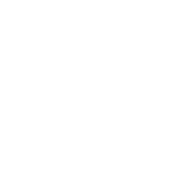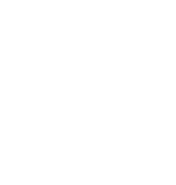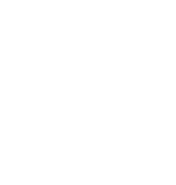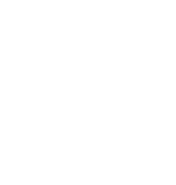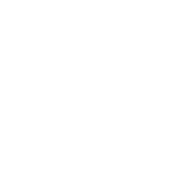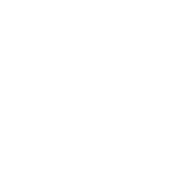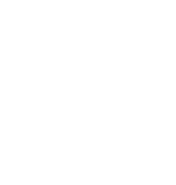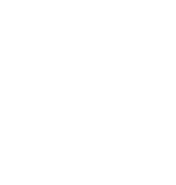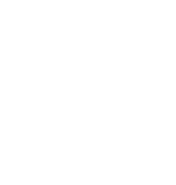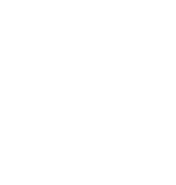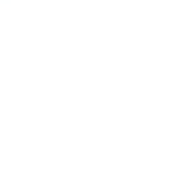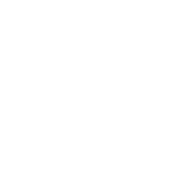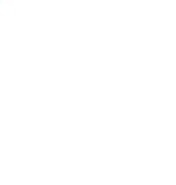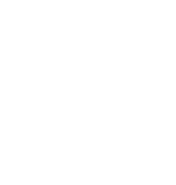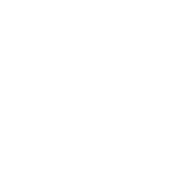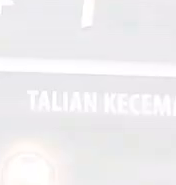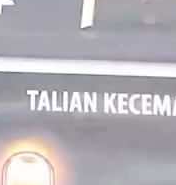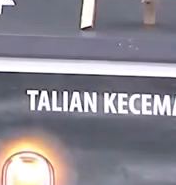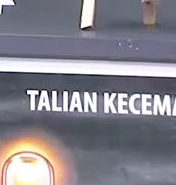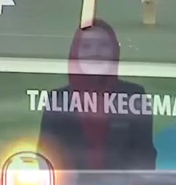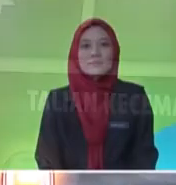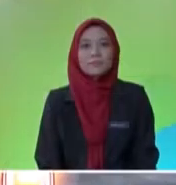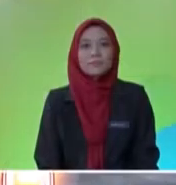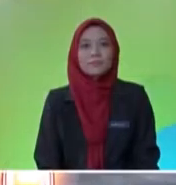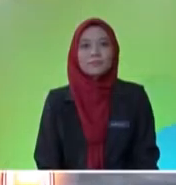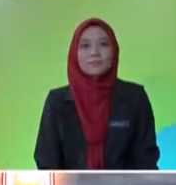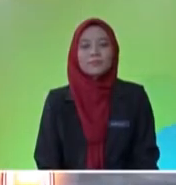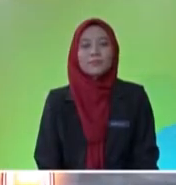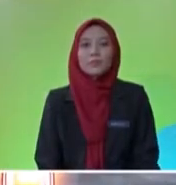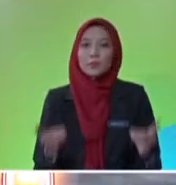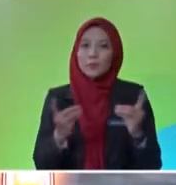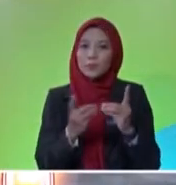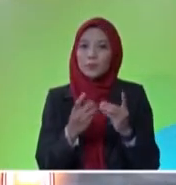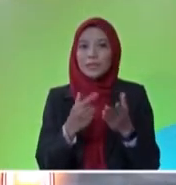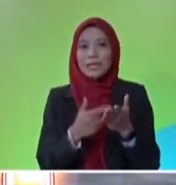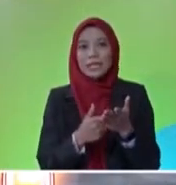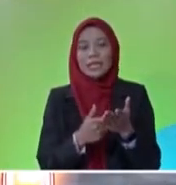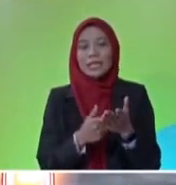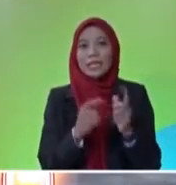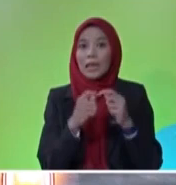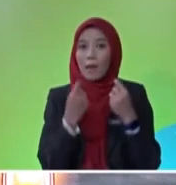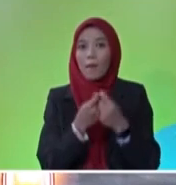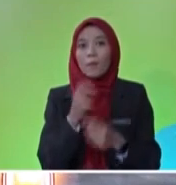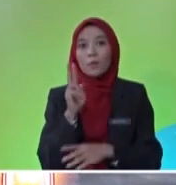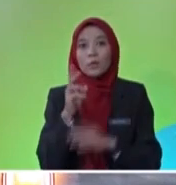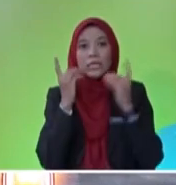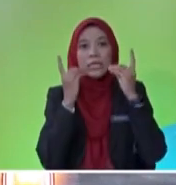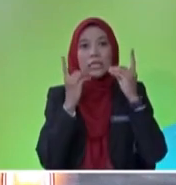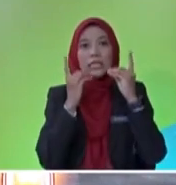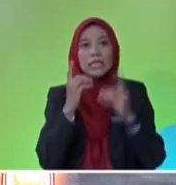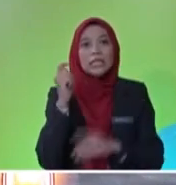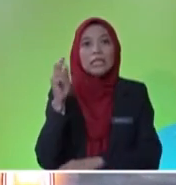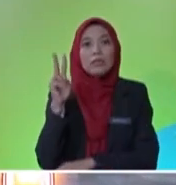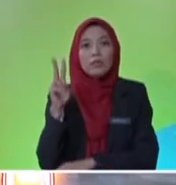Sidik TV GPM Oh baiklah kembali kita disela tahap2 dididik Civic ipa4